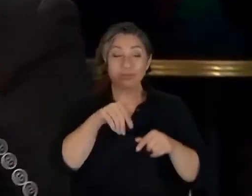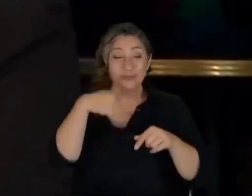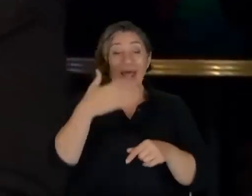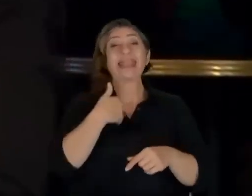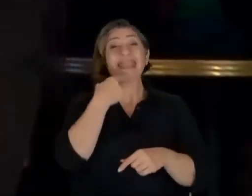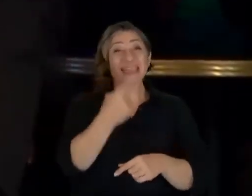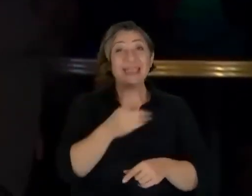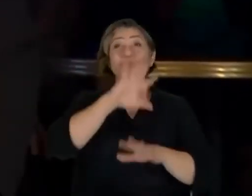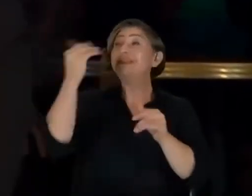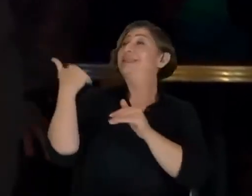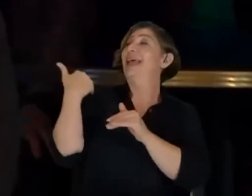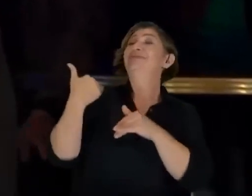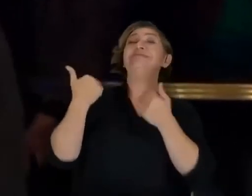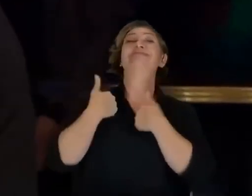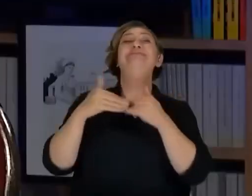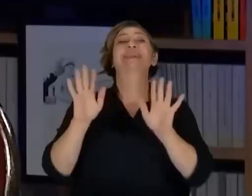ben desen de kimse